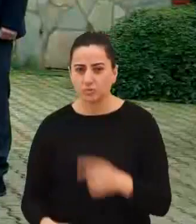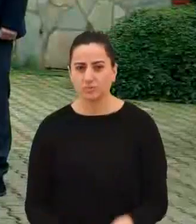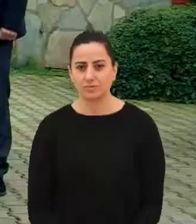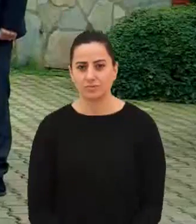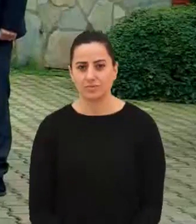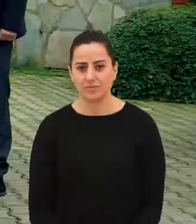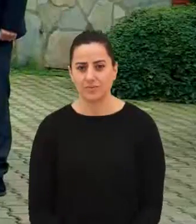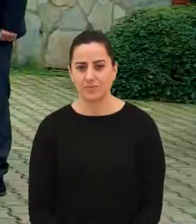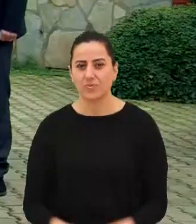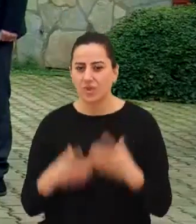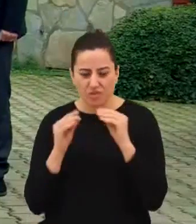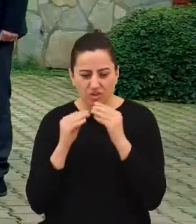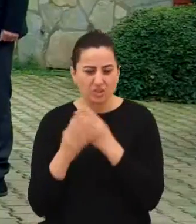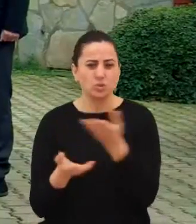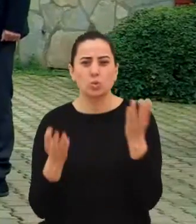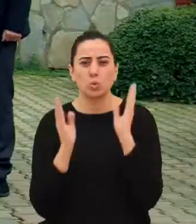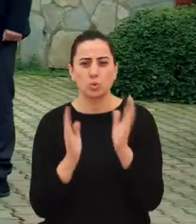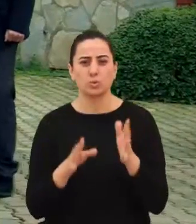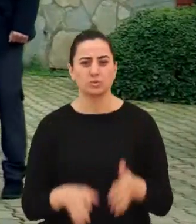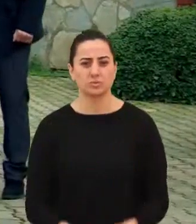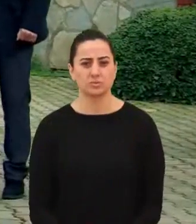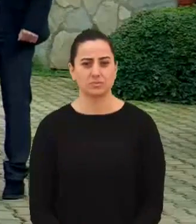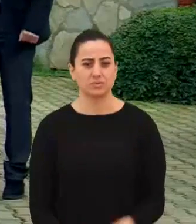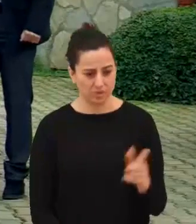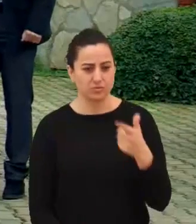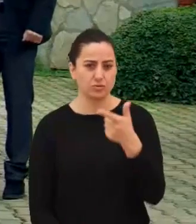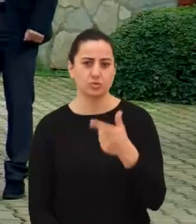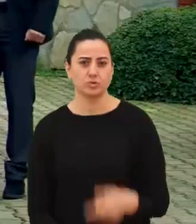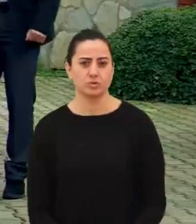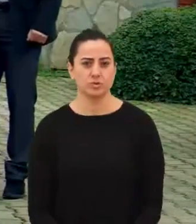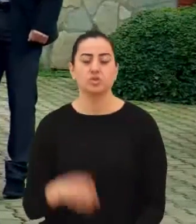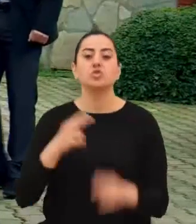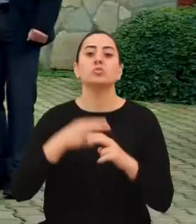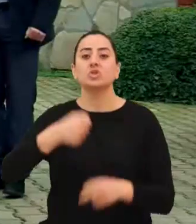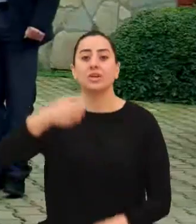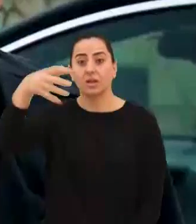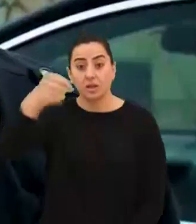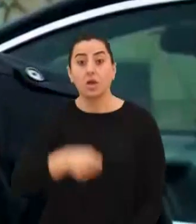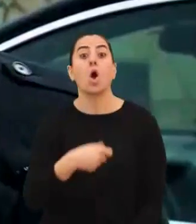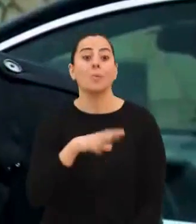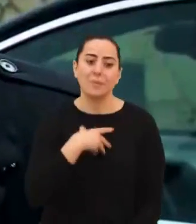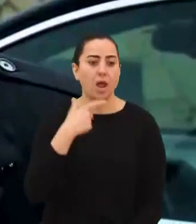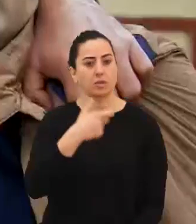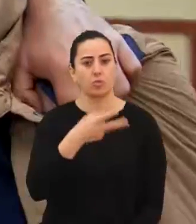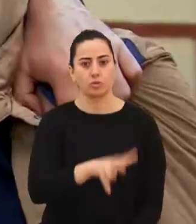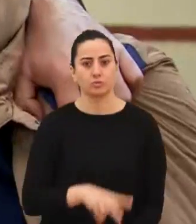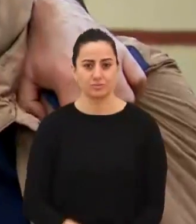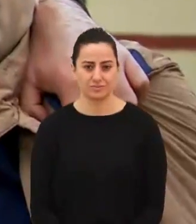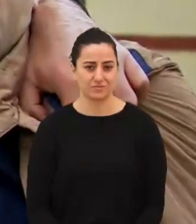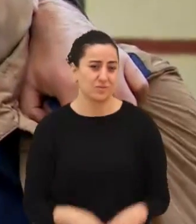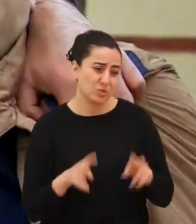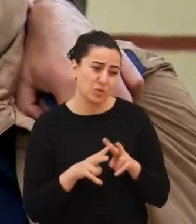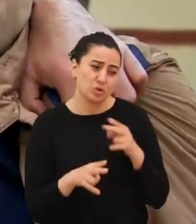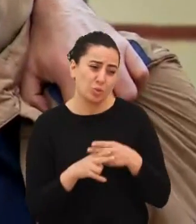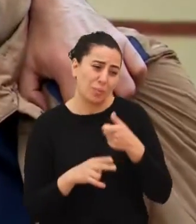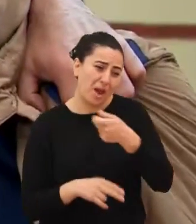Lan! Ne gevez adammışsınız lan siz? Hadi al şunu. Hemen o çanta buraya gelecek. Yoksa bu herifi temizlerim. Nurhan,